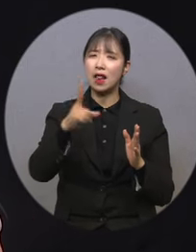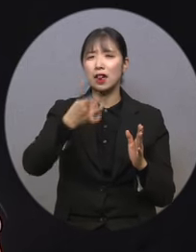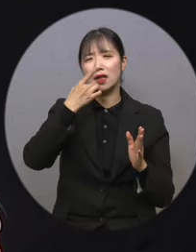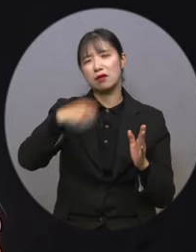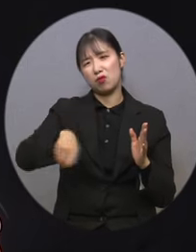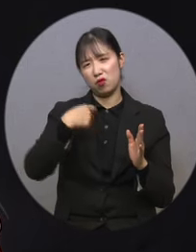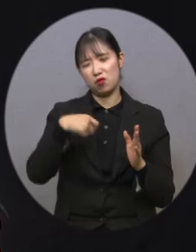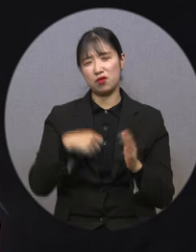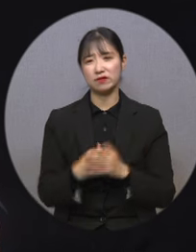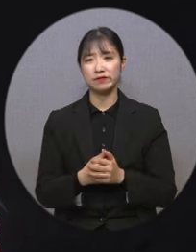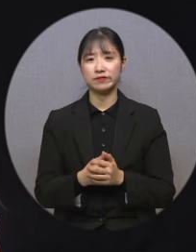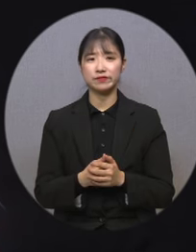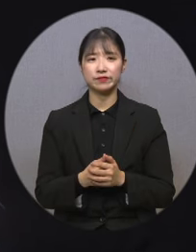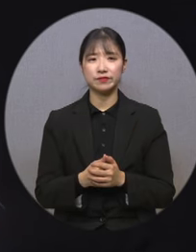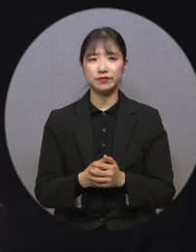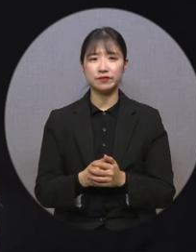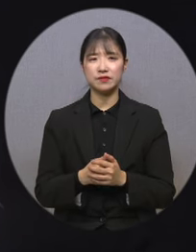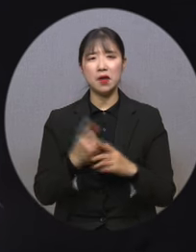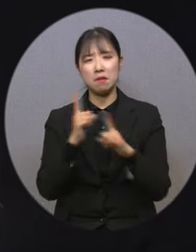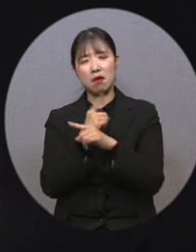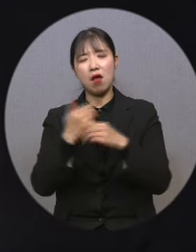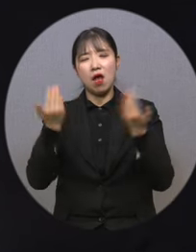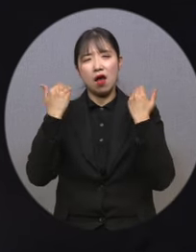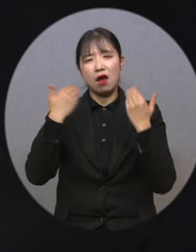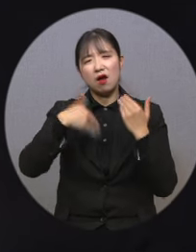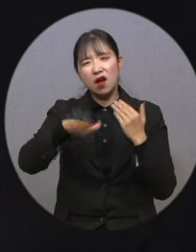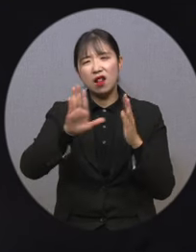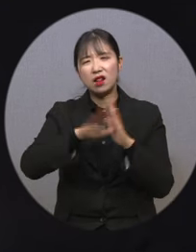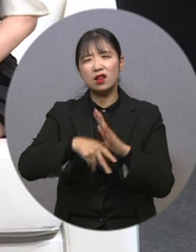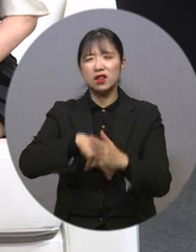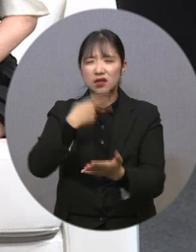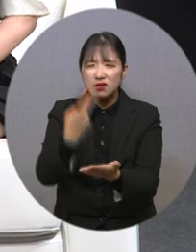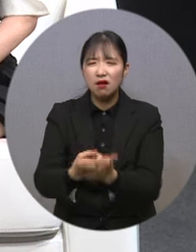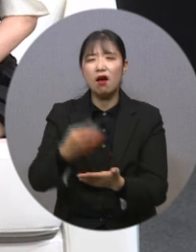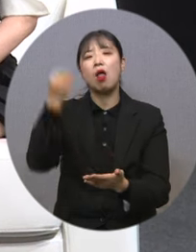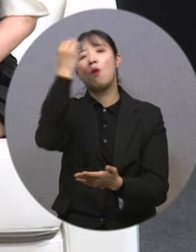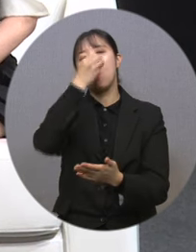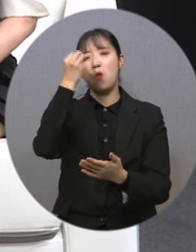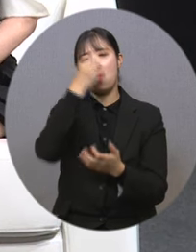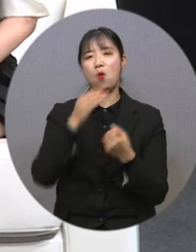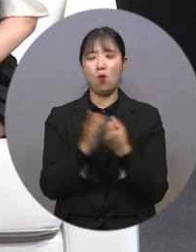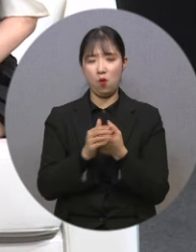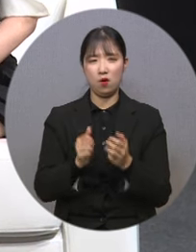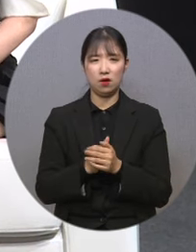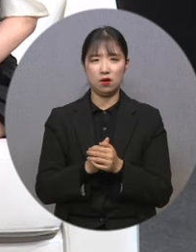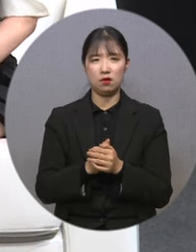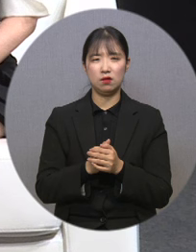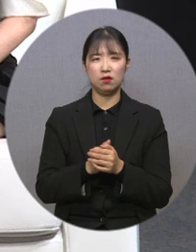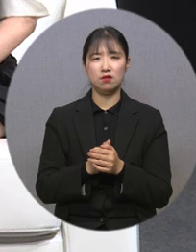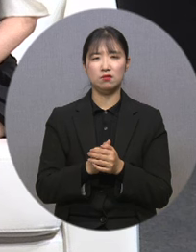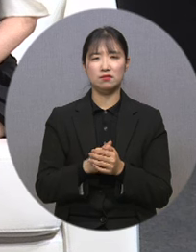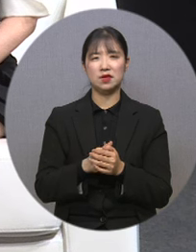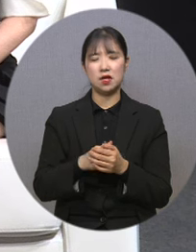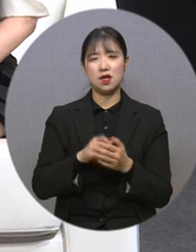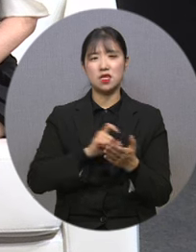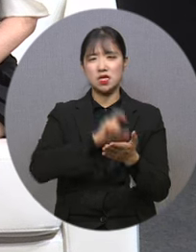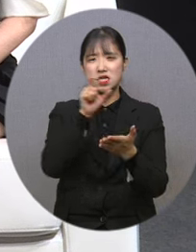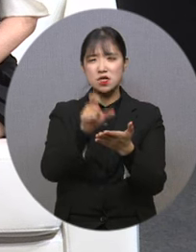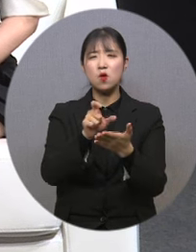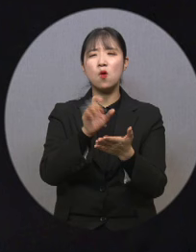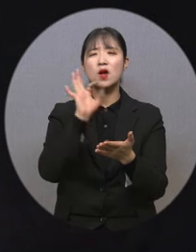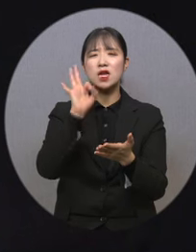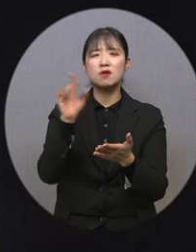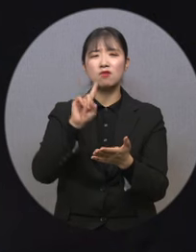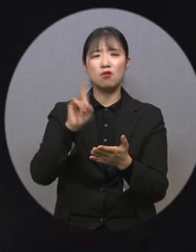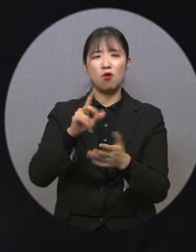먹었어요. 그러나 맨날 학교 가다가 자빠지고 쓰러지고 빈혈로. 그렇게 하고 등록금 낼 때는 공장에